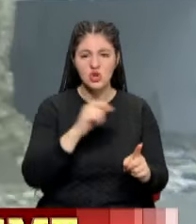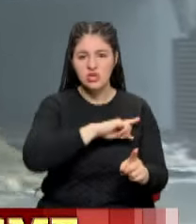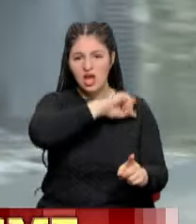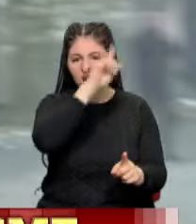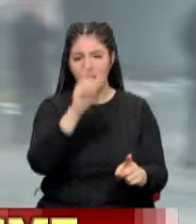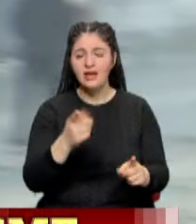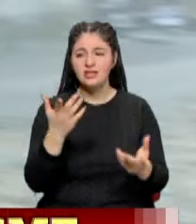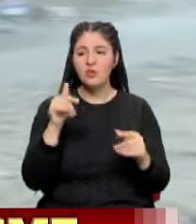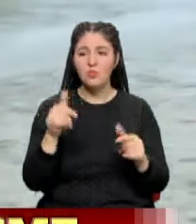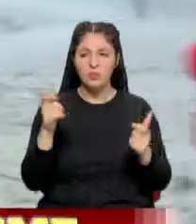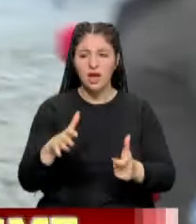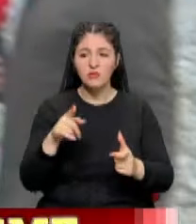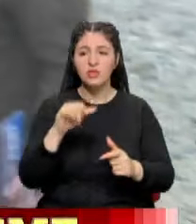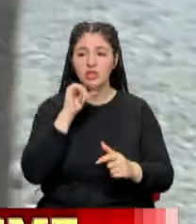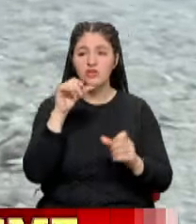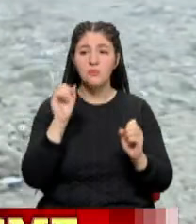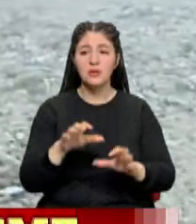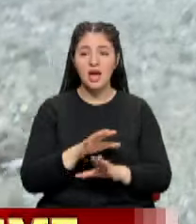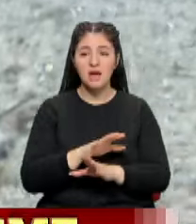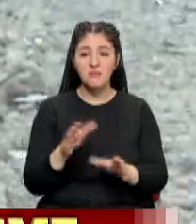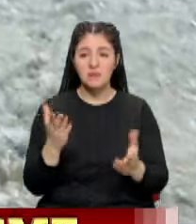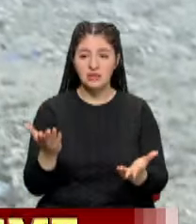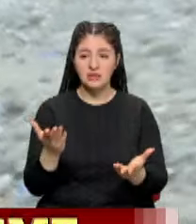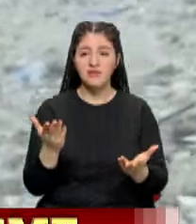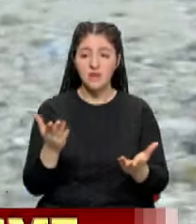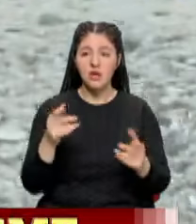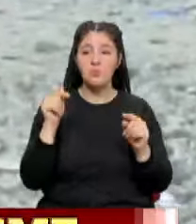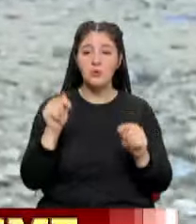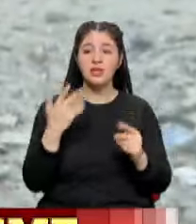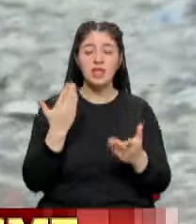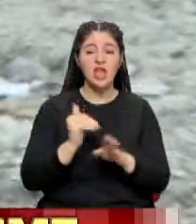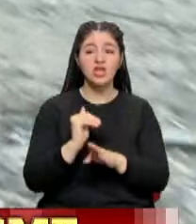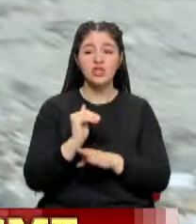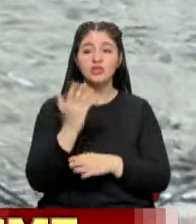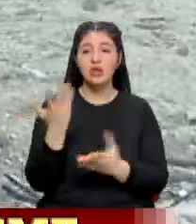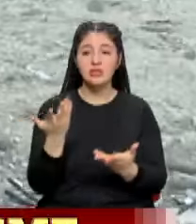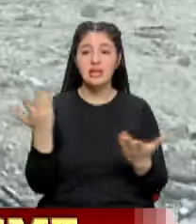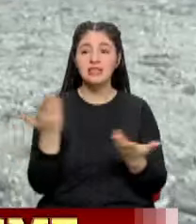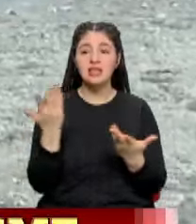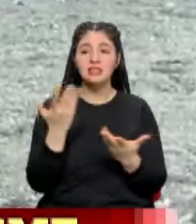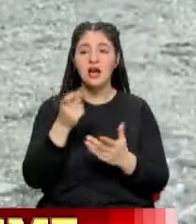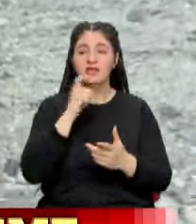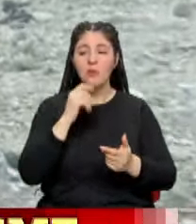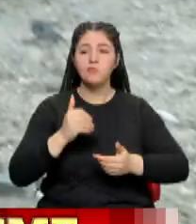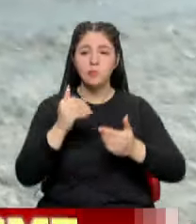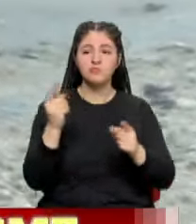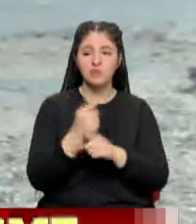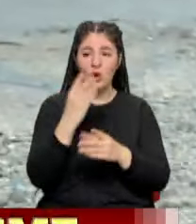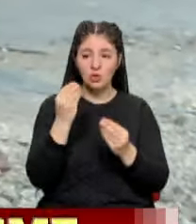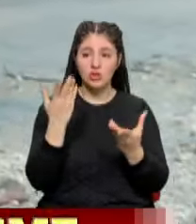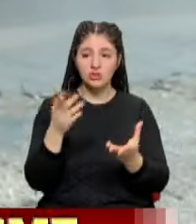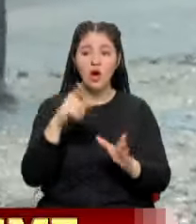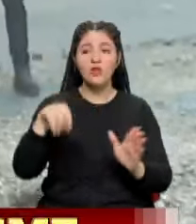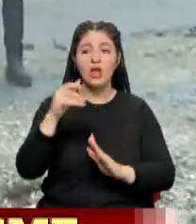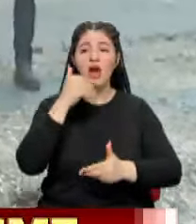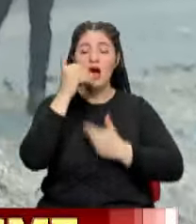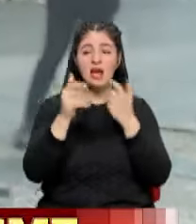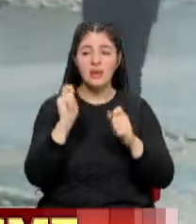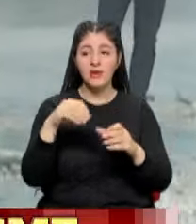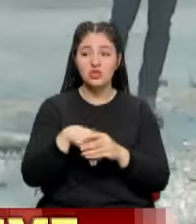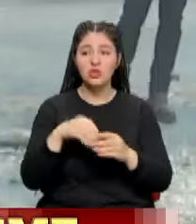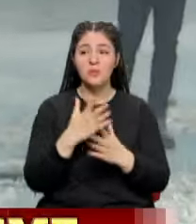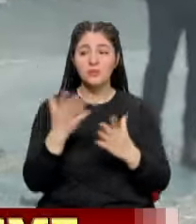beri zaten buradaydı, burayı hiç terk etmedi ve burada ne yaşanıyorsa, nasıl aksaklıklar yaşanıyorsa onları anlatmak